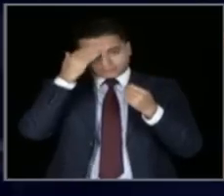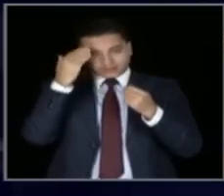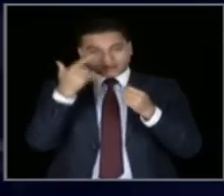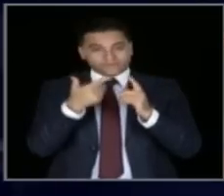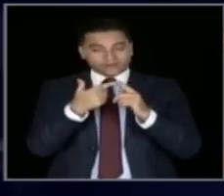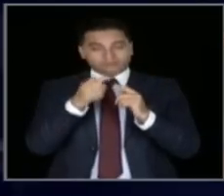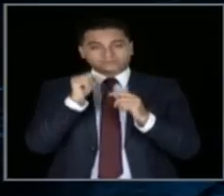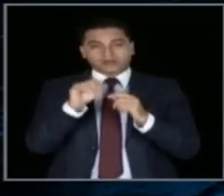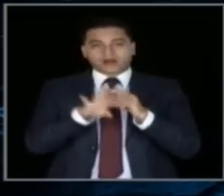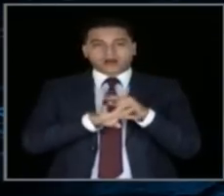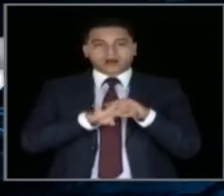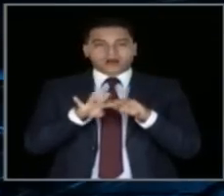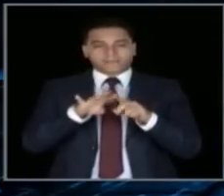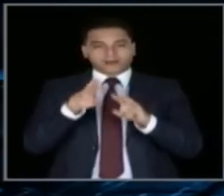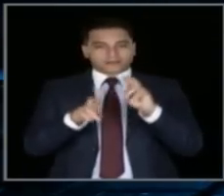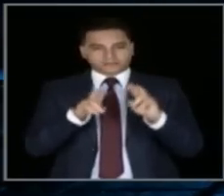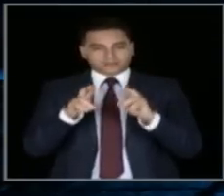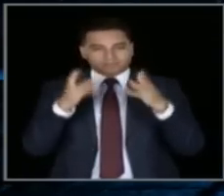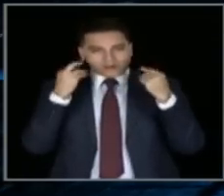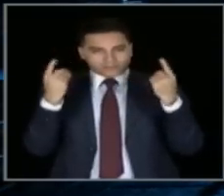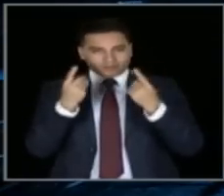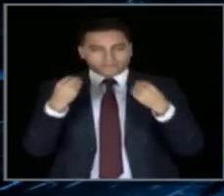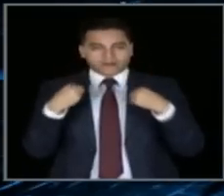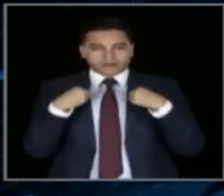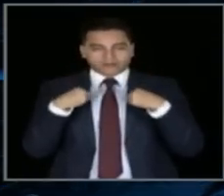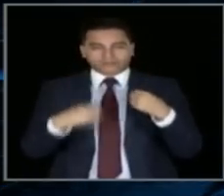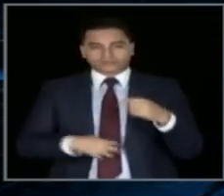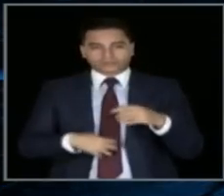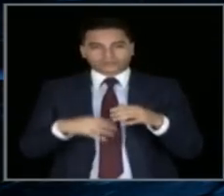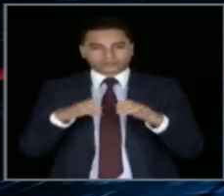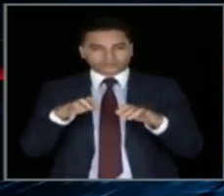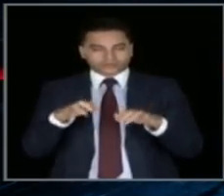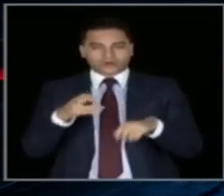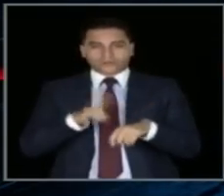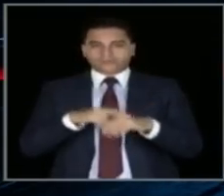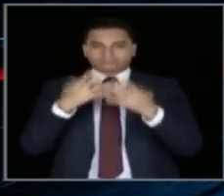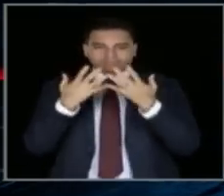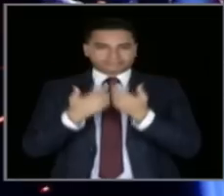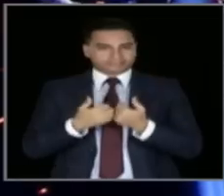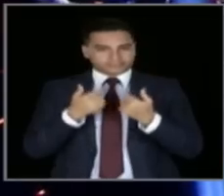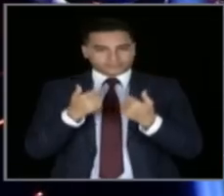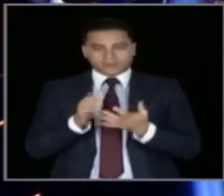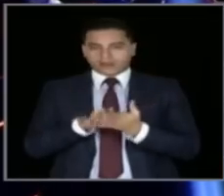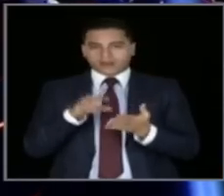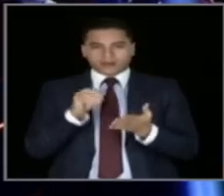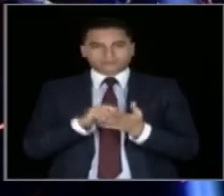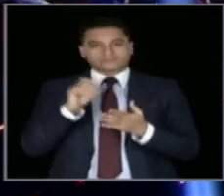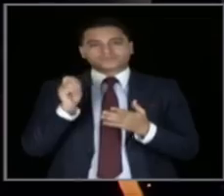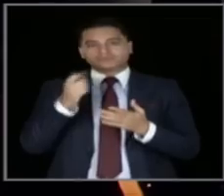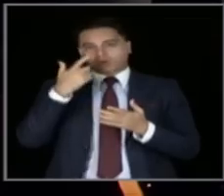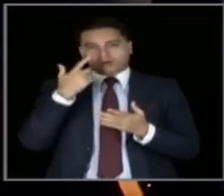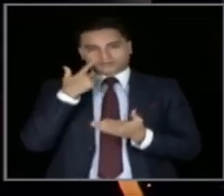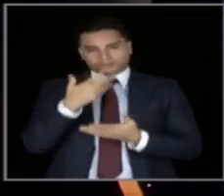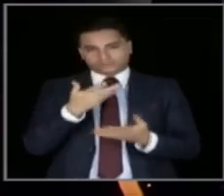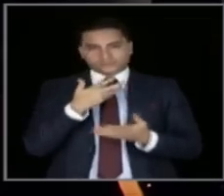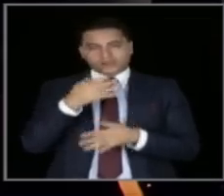فقرة المعرفة أربع أسئلة: معلومات عامة، رياضة، تكنولوجيا، وقدرات ذهنية. هنعتمد على السرعة